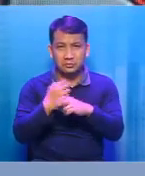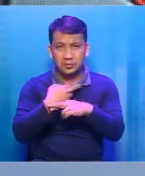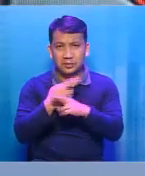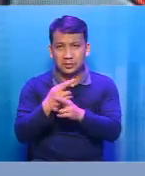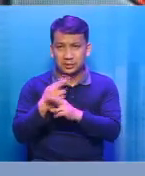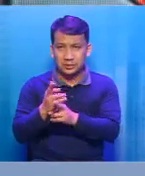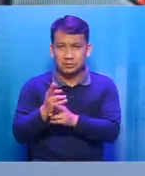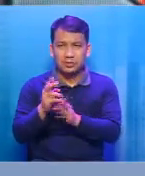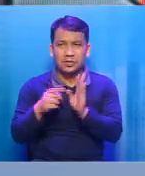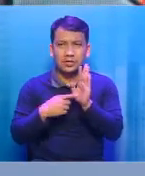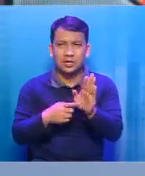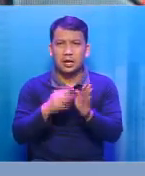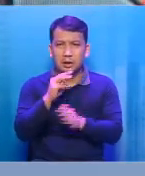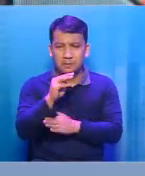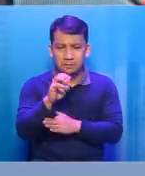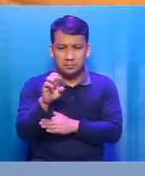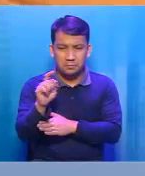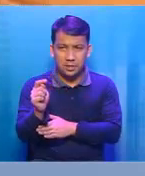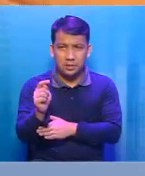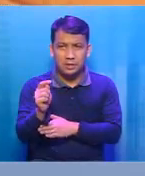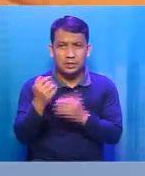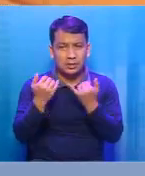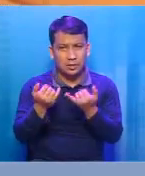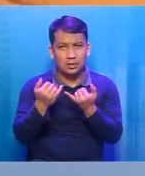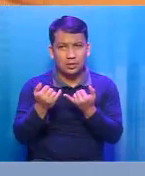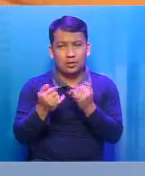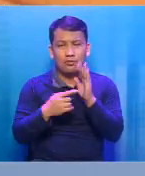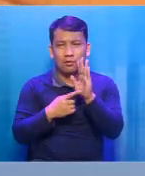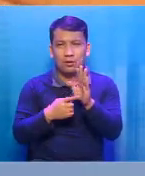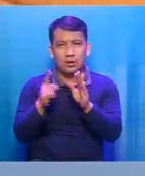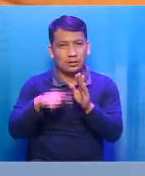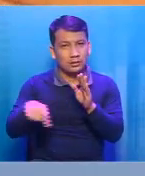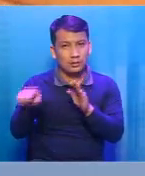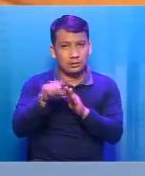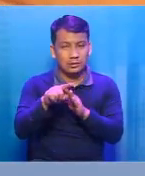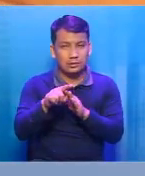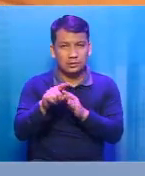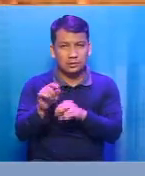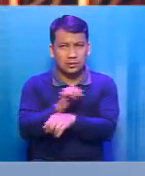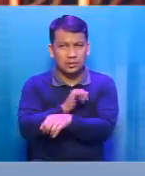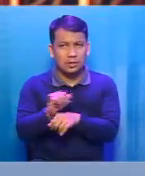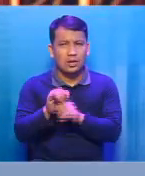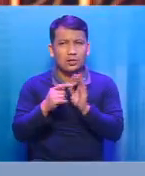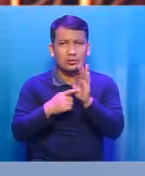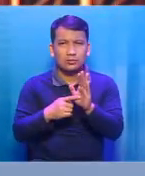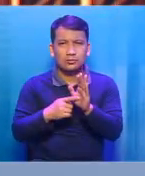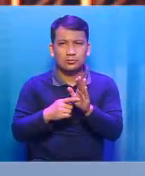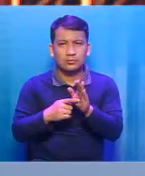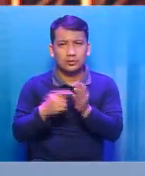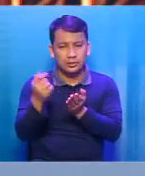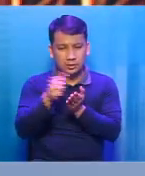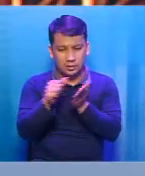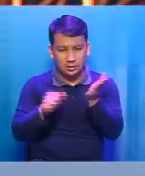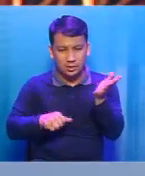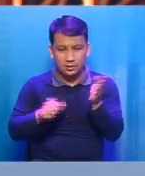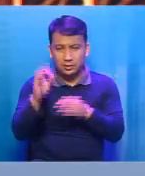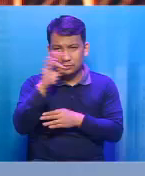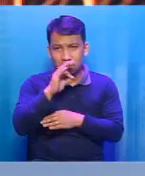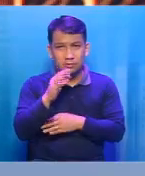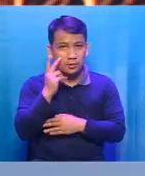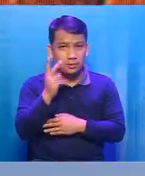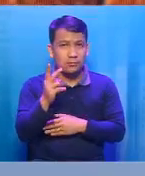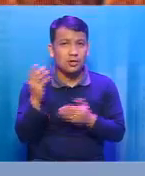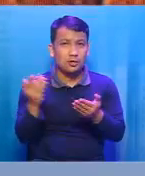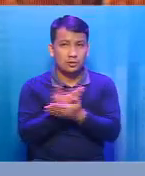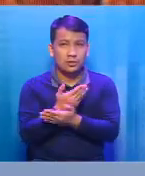restoration sa Met, inaasahang sisiglang muli, hindi lang ang tanghalan kundi pati ang sining ng Pinoy. Silipin natin